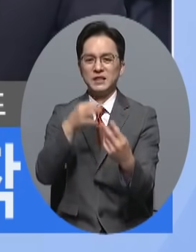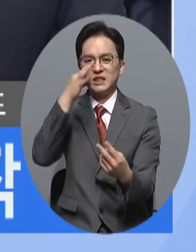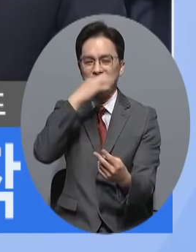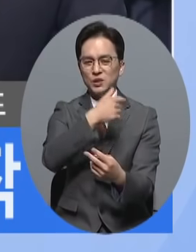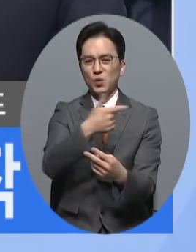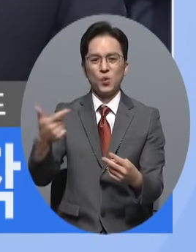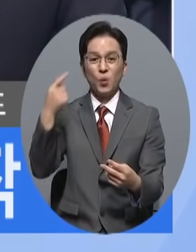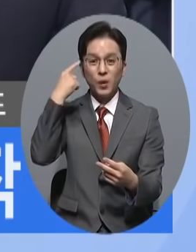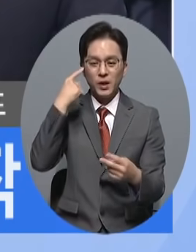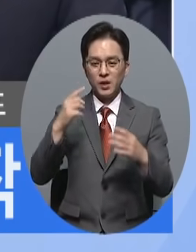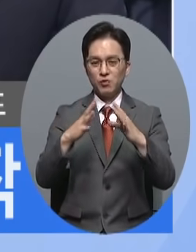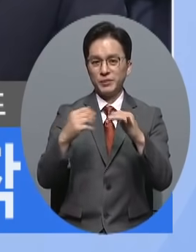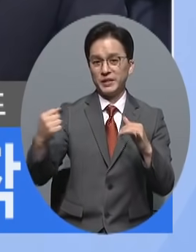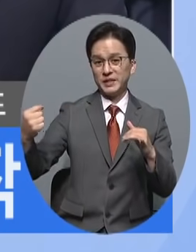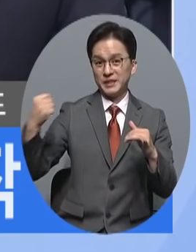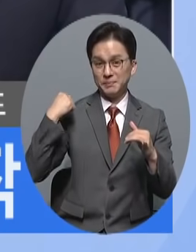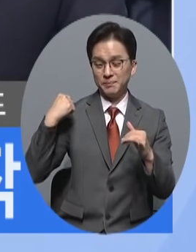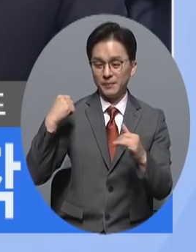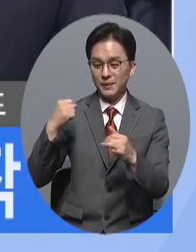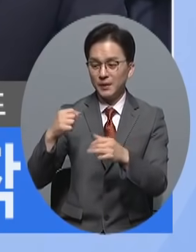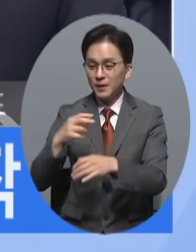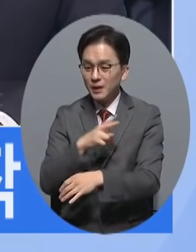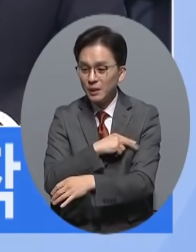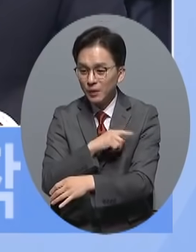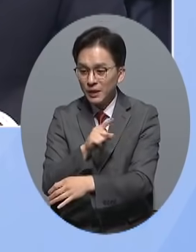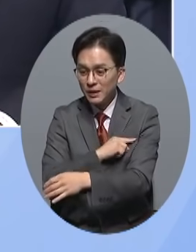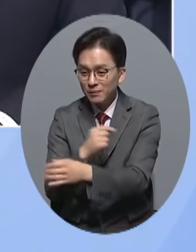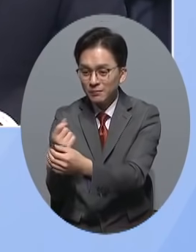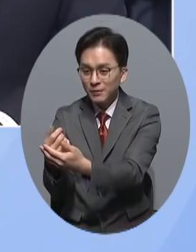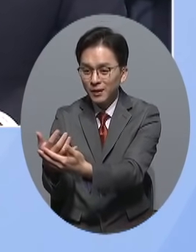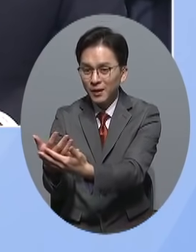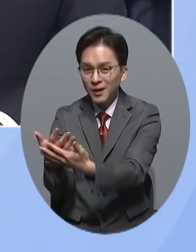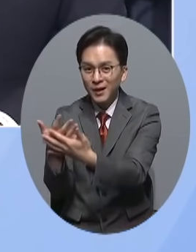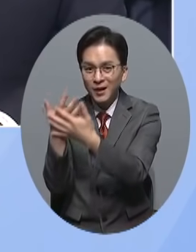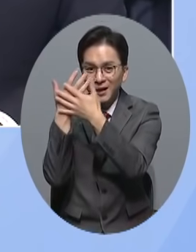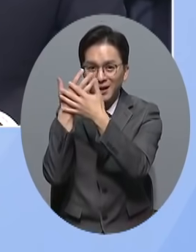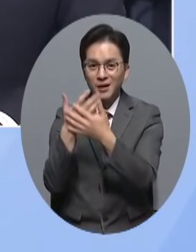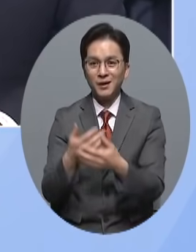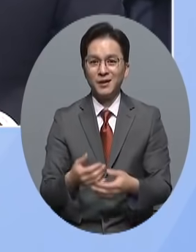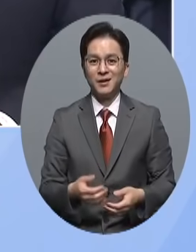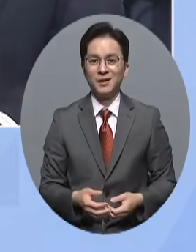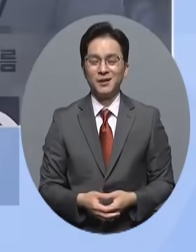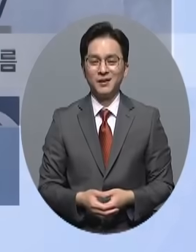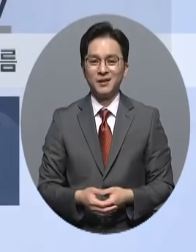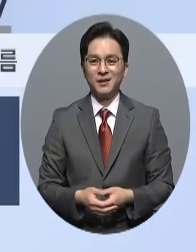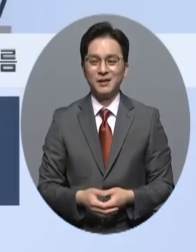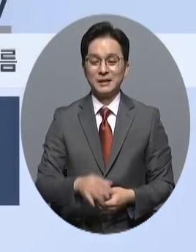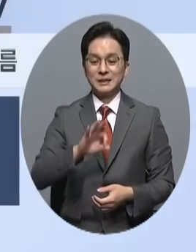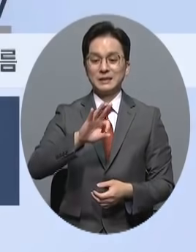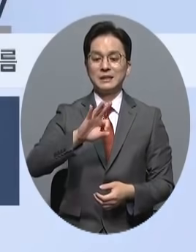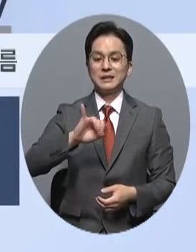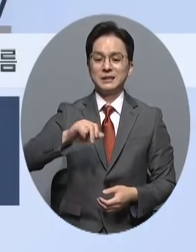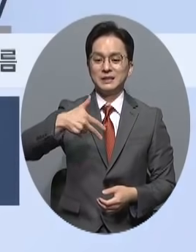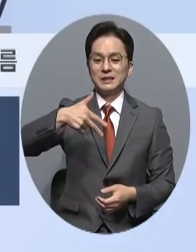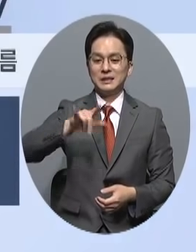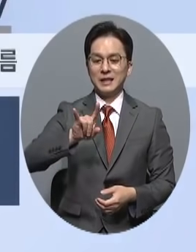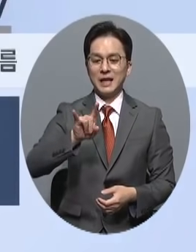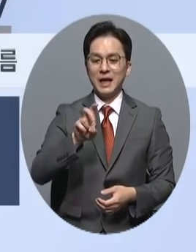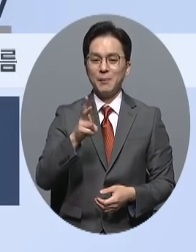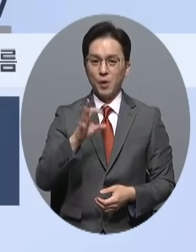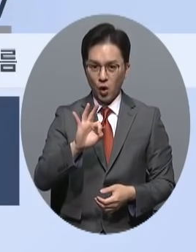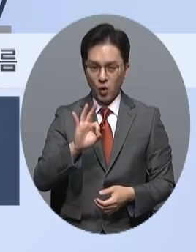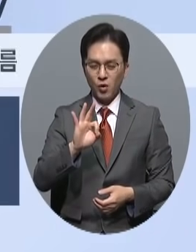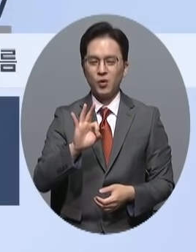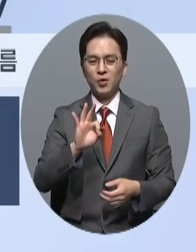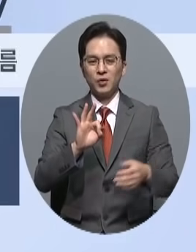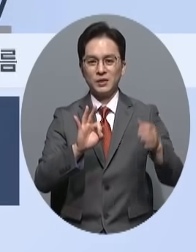아니라 오히려 지지도를 굳혀주는 이런 현상이 있습니다. 그래서 이재명 지지자 입장에서 보면 이 위기에 뭉치는 이런 현상이